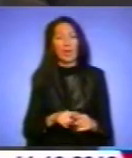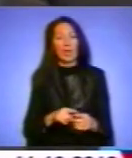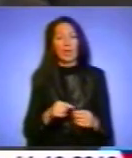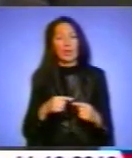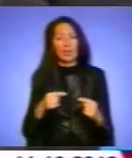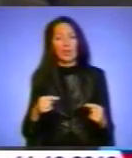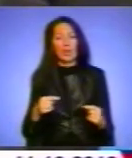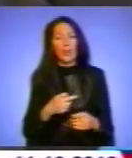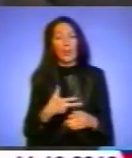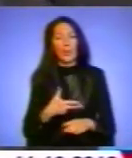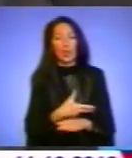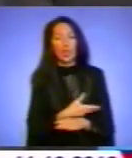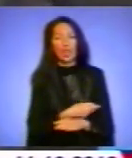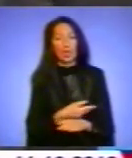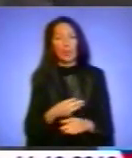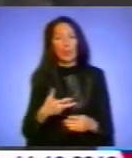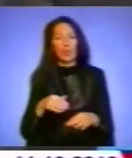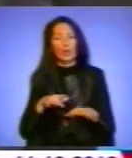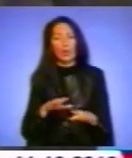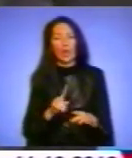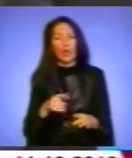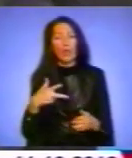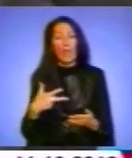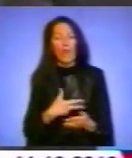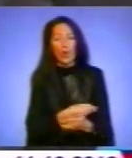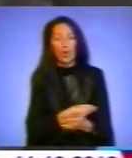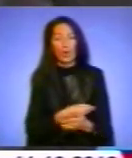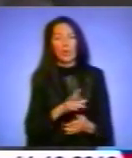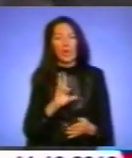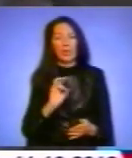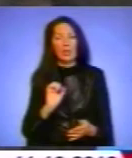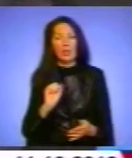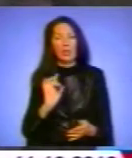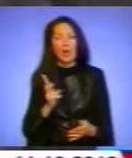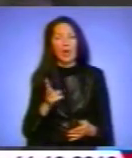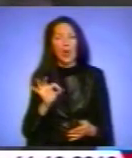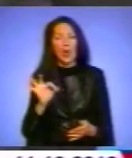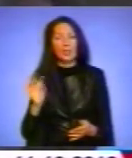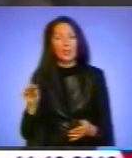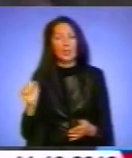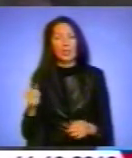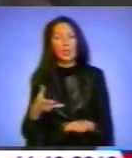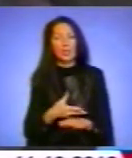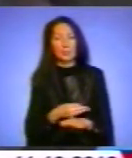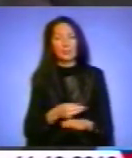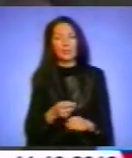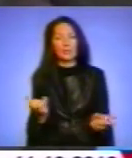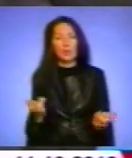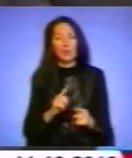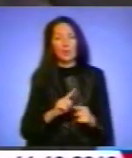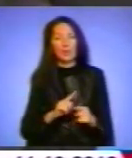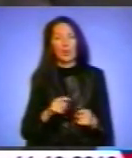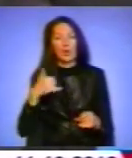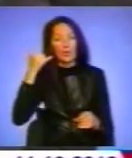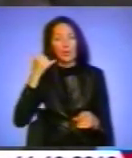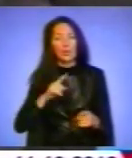певна процедура для того, щоб вколоти наркотичний знеболюючий препарат. Необхідно викликати швидку допомогу.